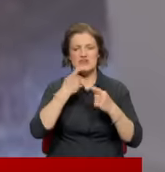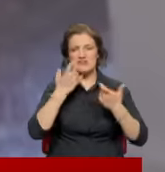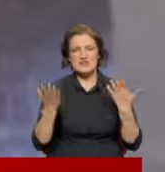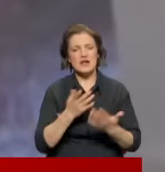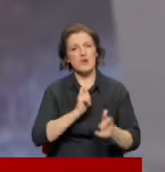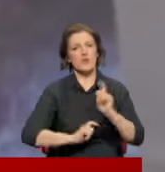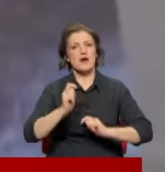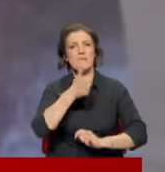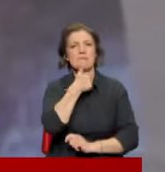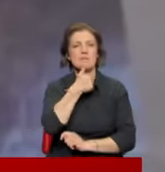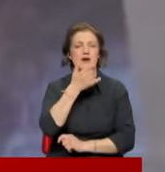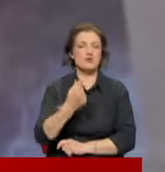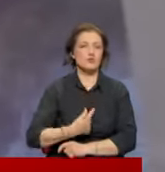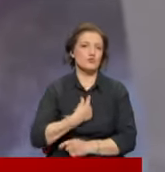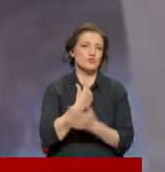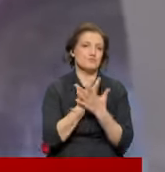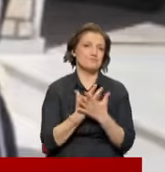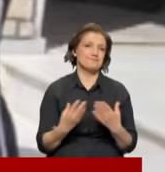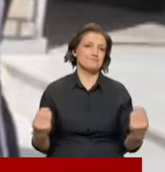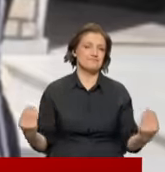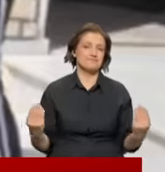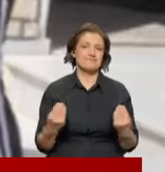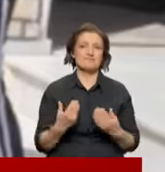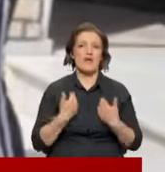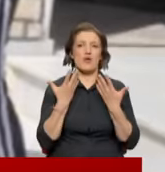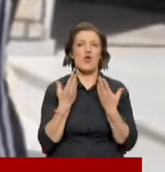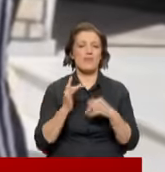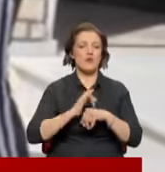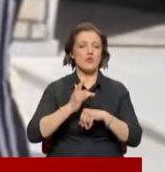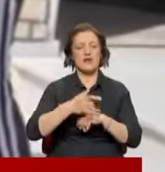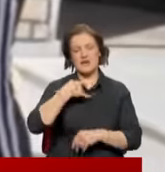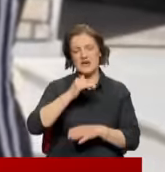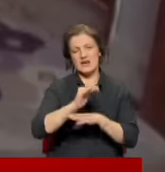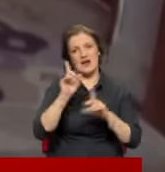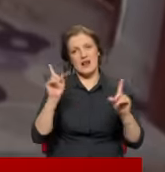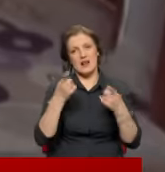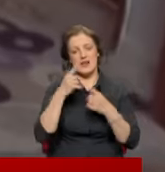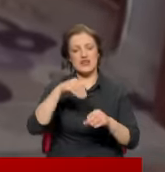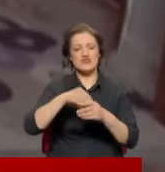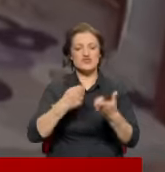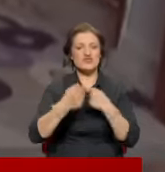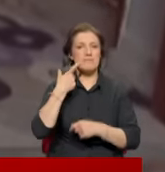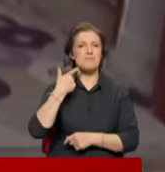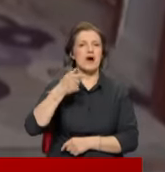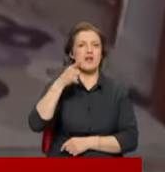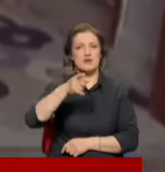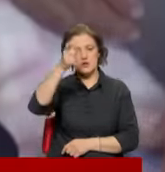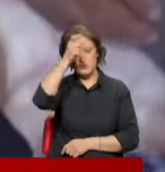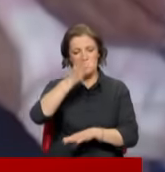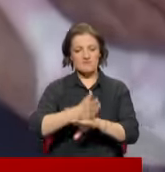yıllardır uğraşan babası umudunu kaybetti. Adalet olmayan ülkede yaşayamam dedi. İçişleri Bakanlığı'na